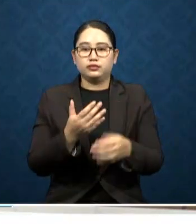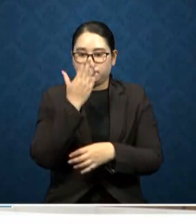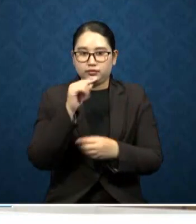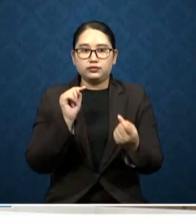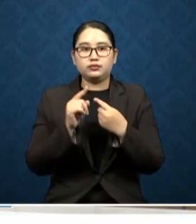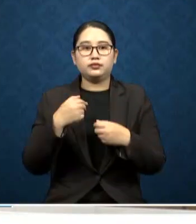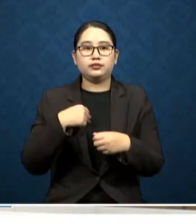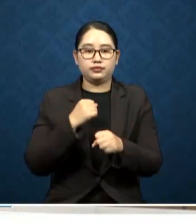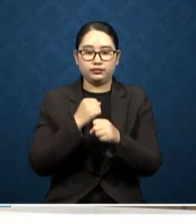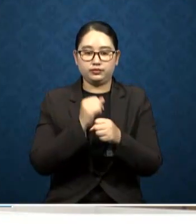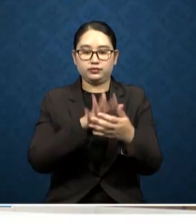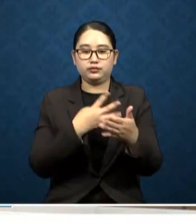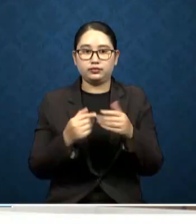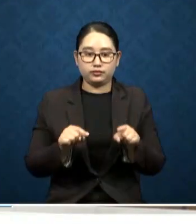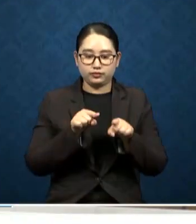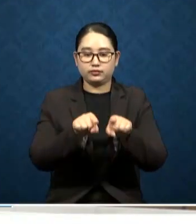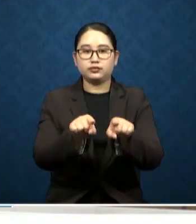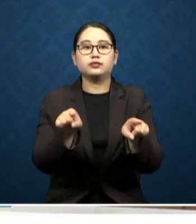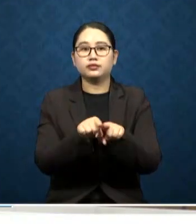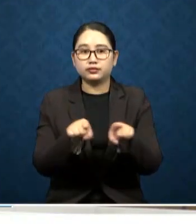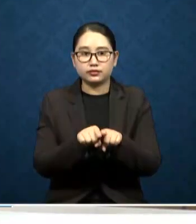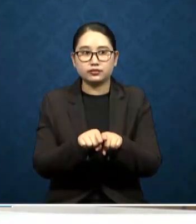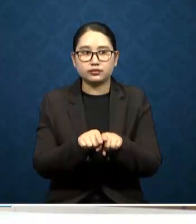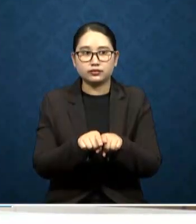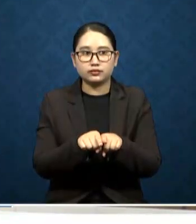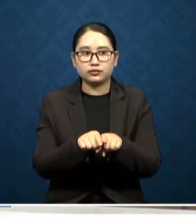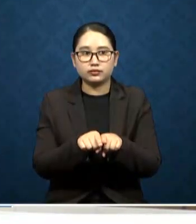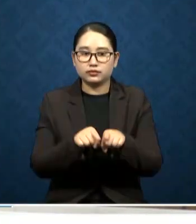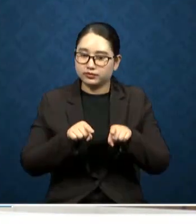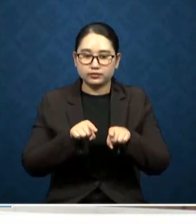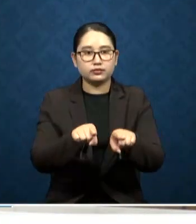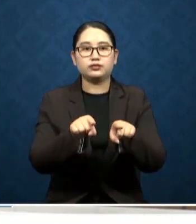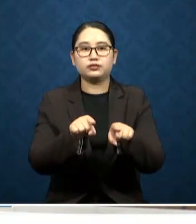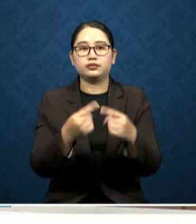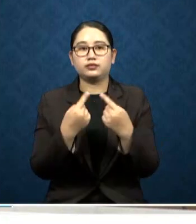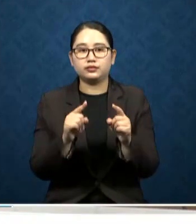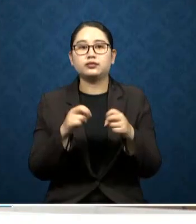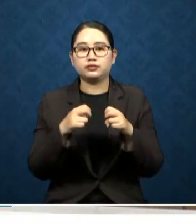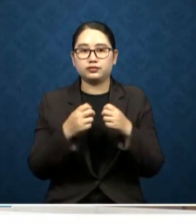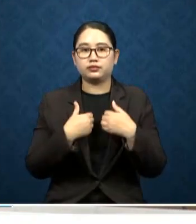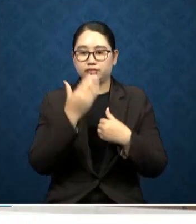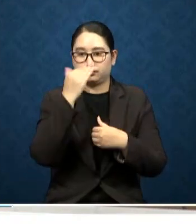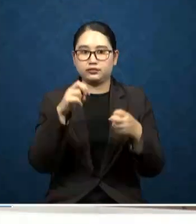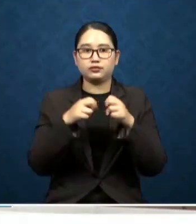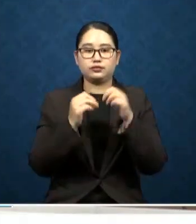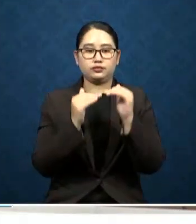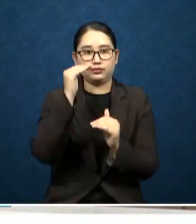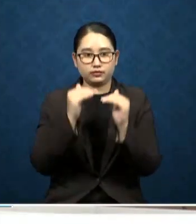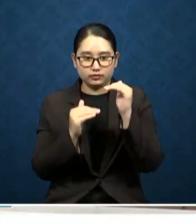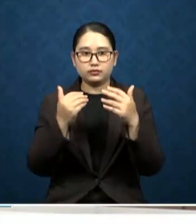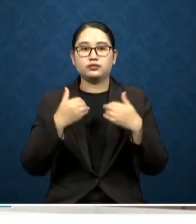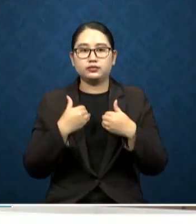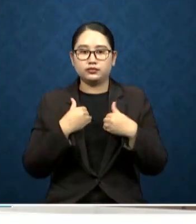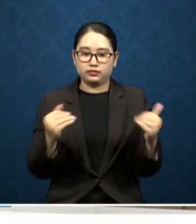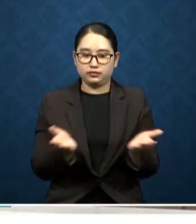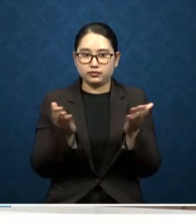เกิดทิศทางแนวทางในการจัดอาชีวศึกษาด้านเเอกชนนั้นไปในทิศทางเดียวกันเพื่อไม่ให้เกิดความเหลื่อมล้ำเพื่อให้เกิด